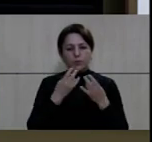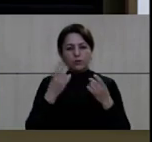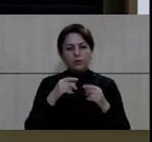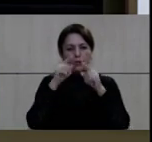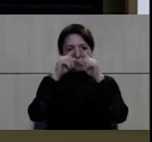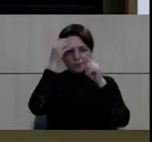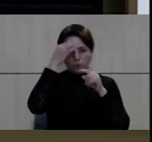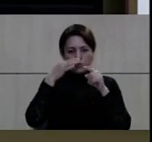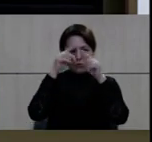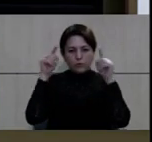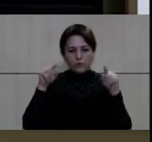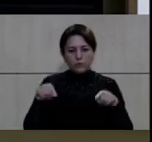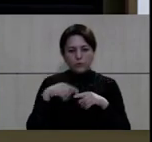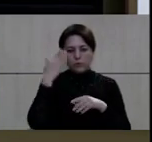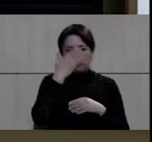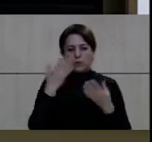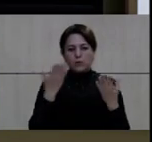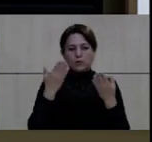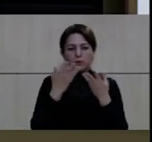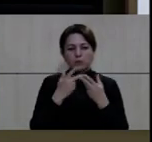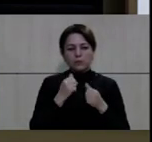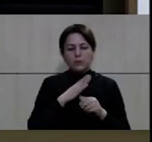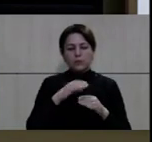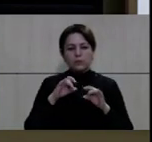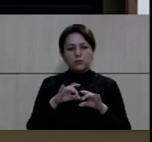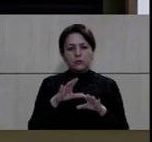to'rt burchakning yuzini qaysi formula bilan hisoblar edik?